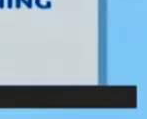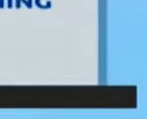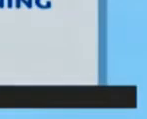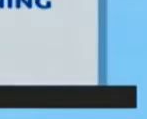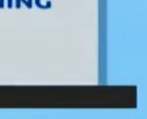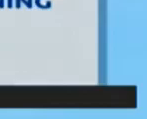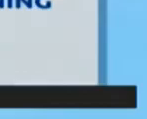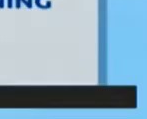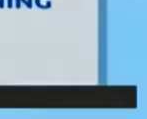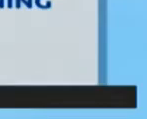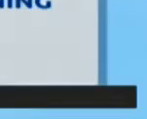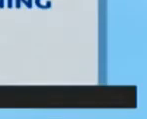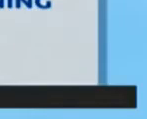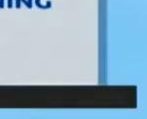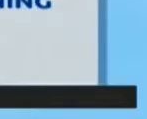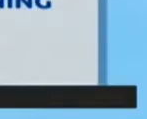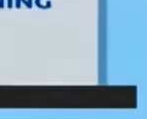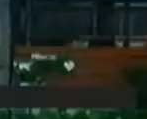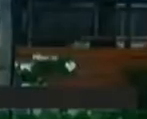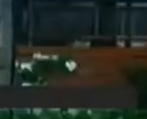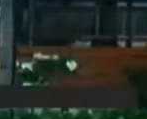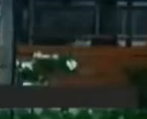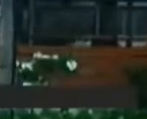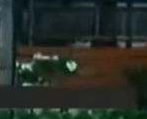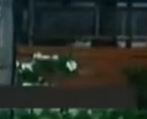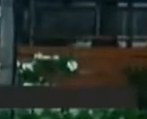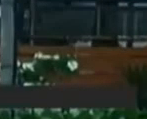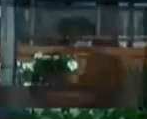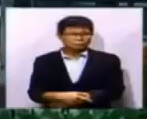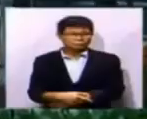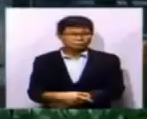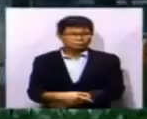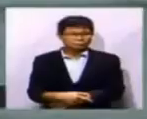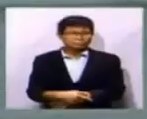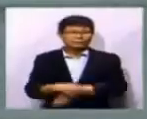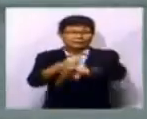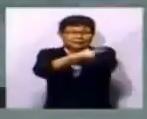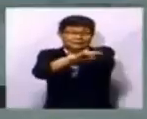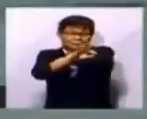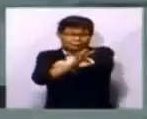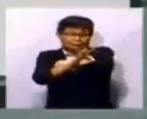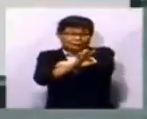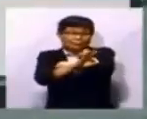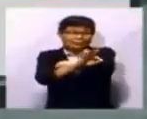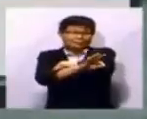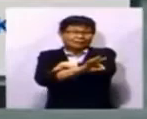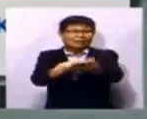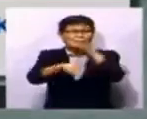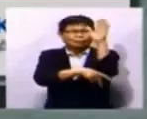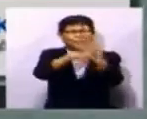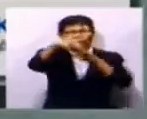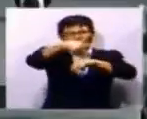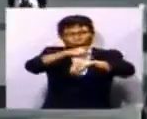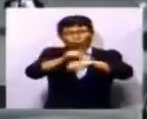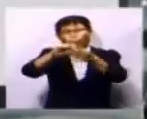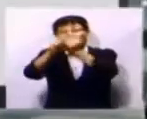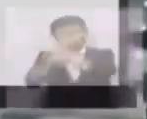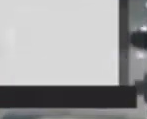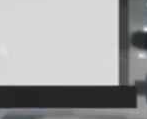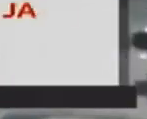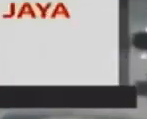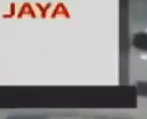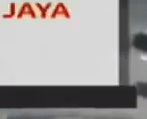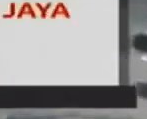Muda dan Banting gantikan Teluk Datuk. Di Negeri Sembilan, Parlimen Port Dickson menggantikan Teluk Kemang,